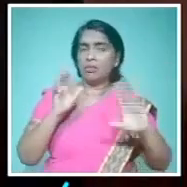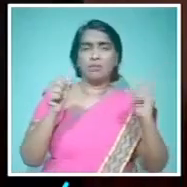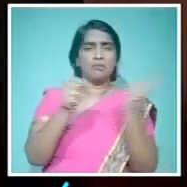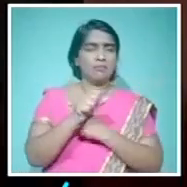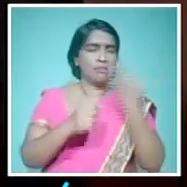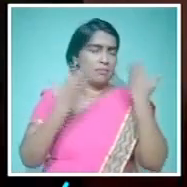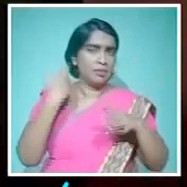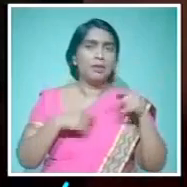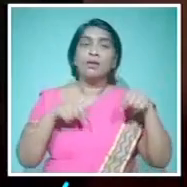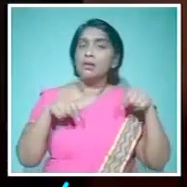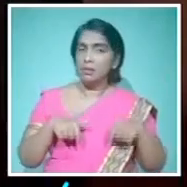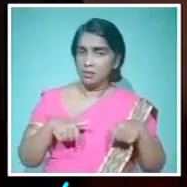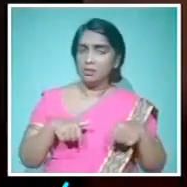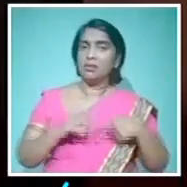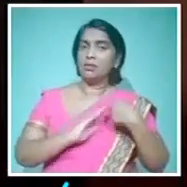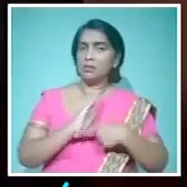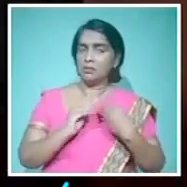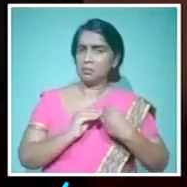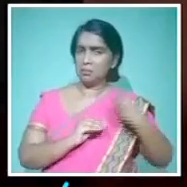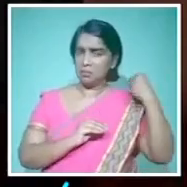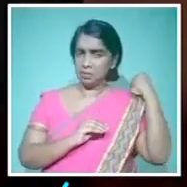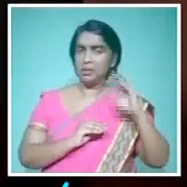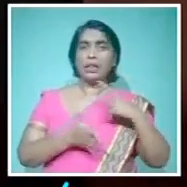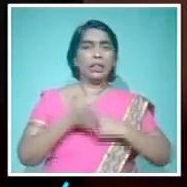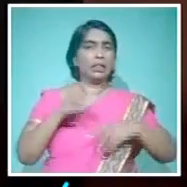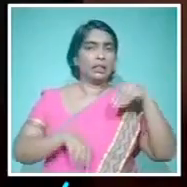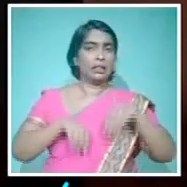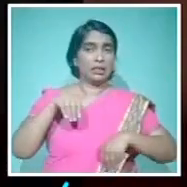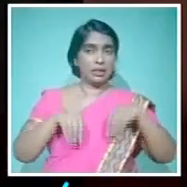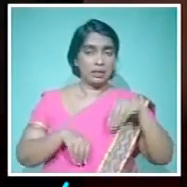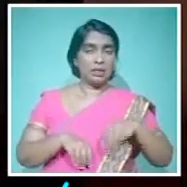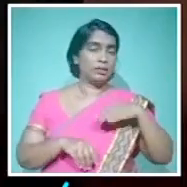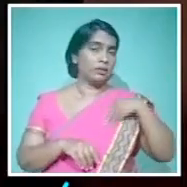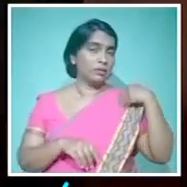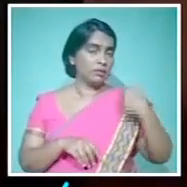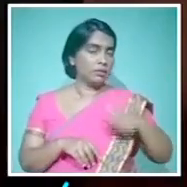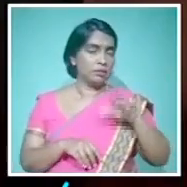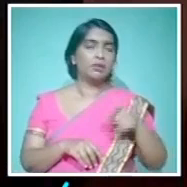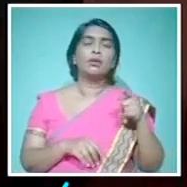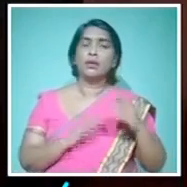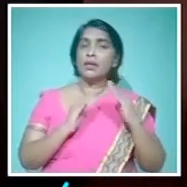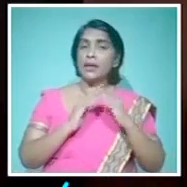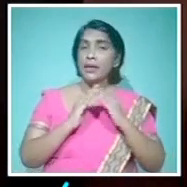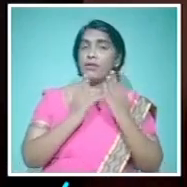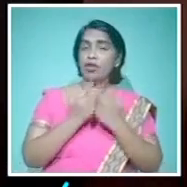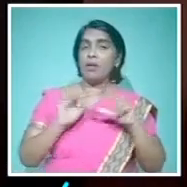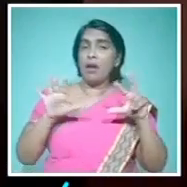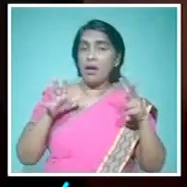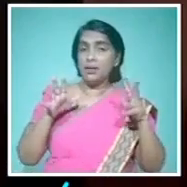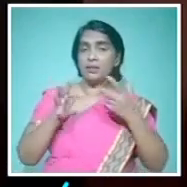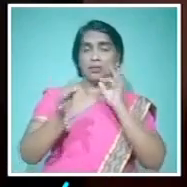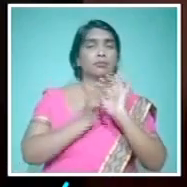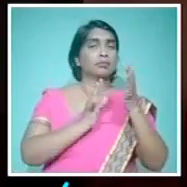වුණා. අද මේ රටේ මෑත භාගයේදී දේශපාලඥයෝ මූලික කරගෙන ගෙවල් 800 ගාණක් ගිනි තියලා